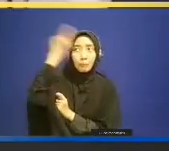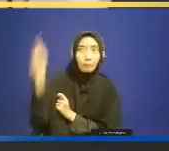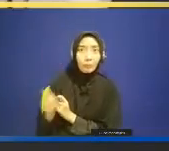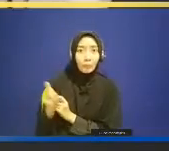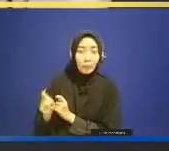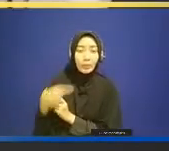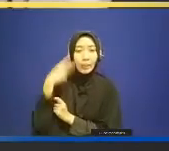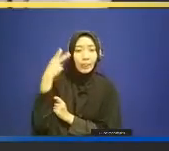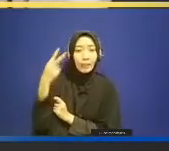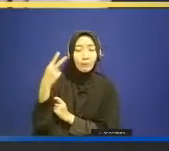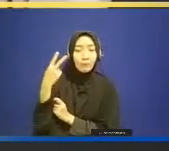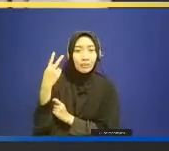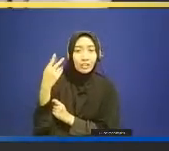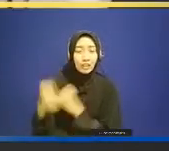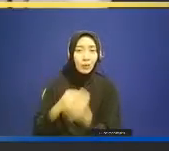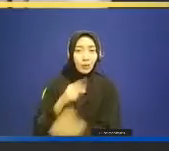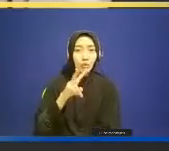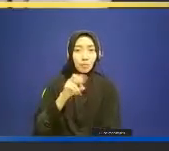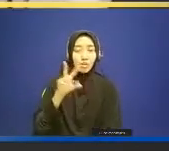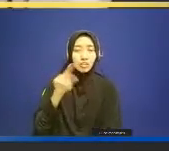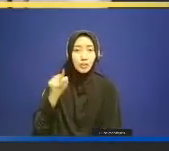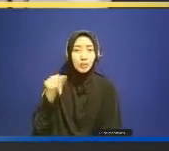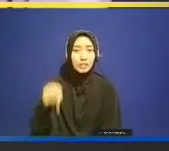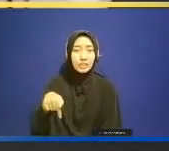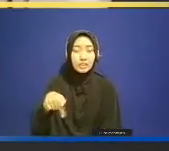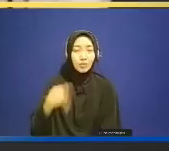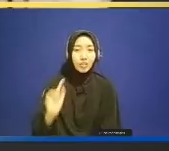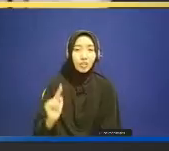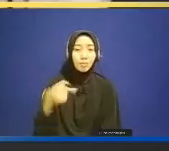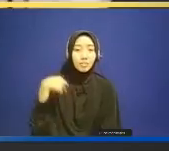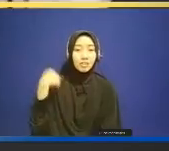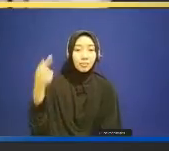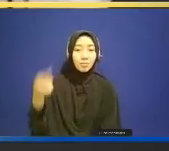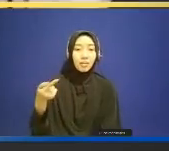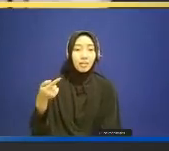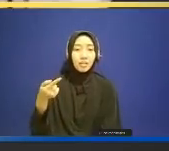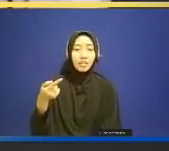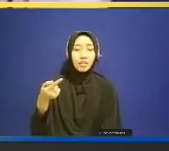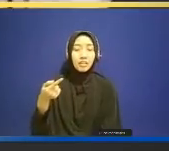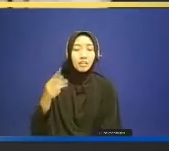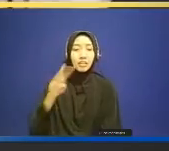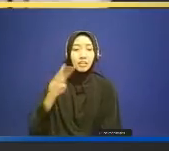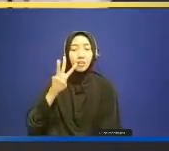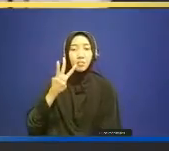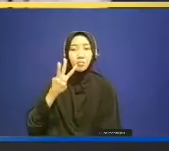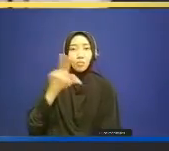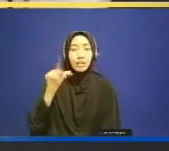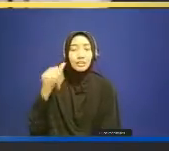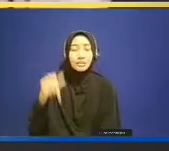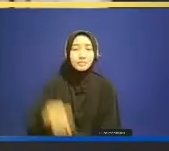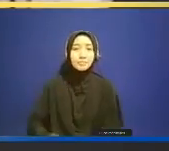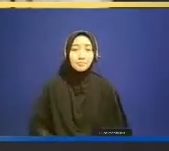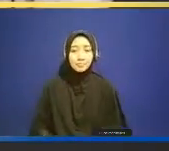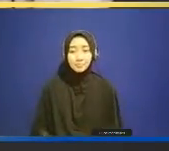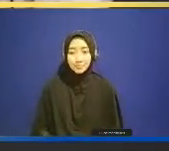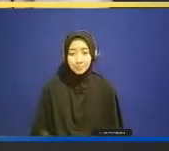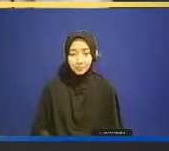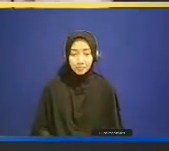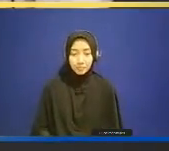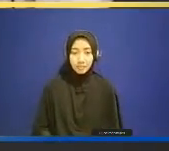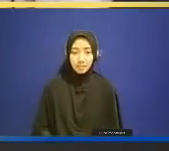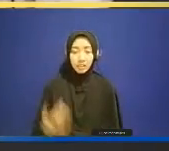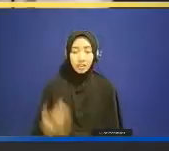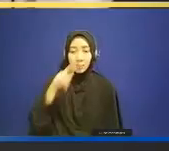kita lihat di tahun 2021 terutama sampai dengan triwulan pihak lirik by di tadi juga menyinggung soal